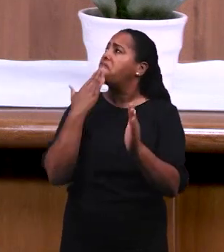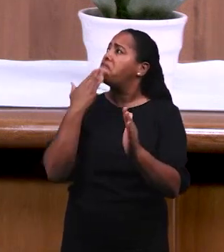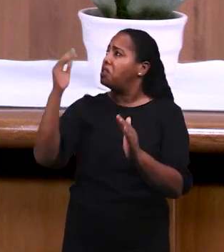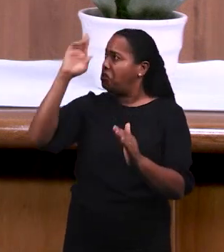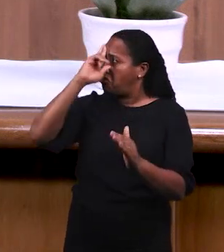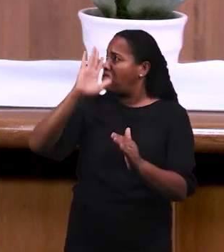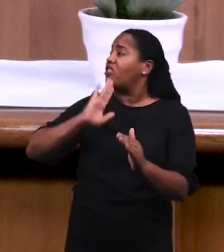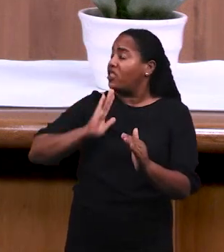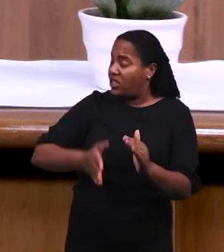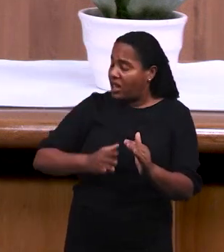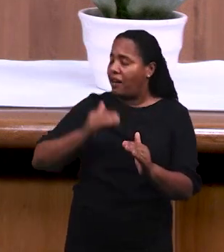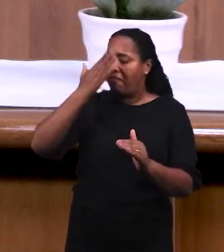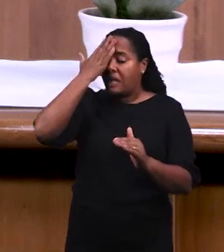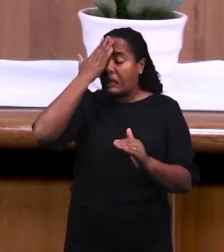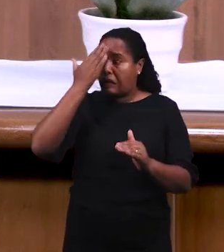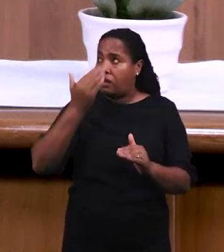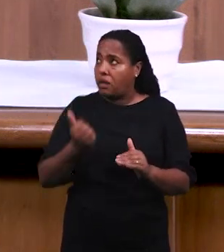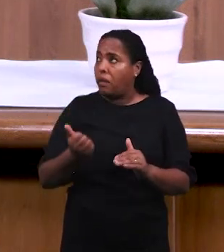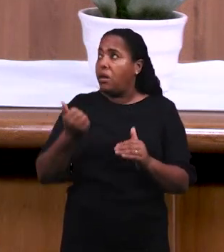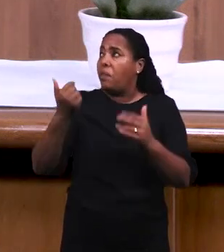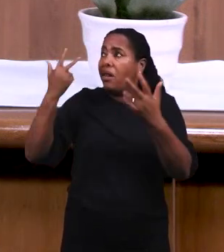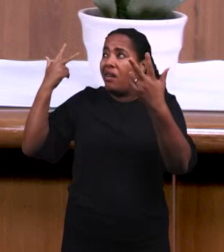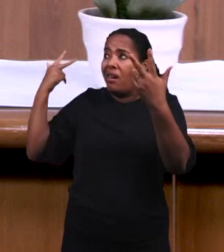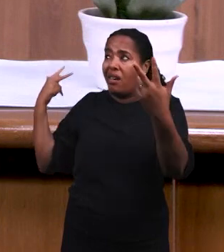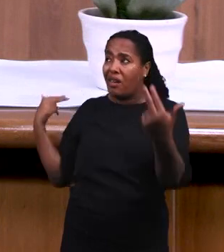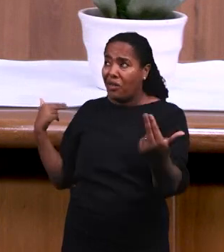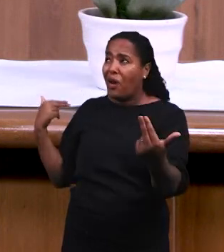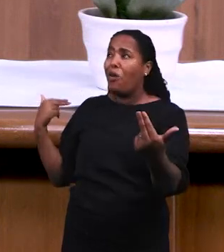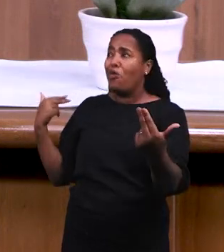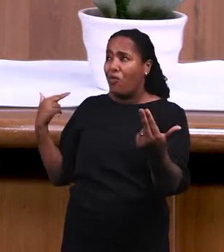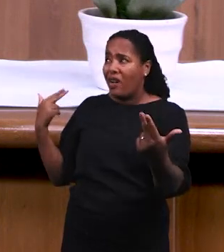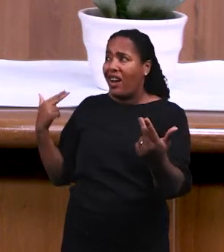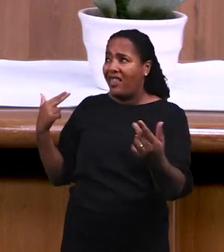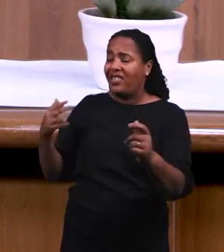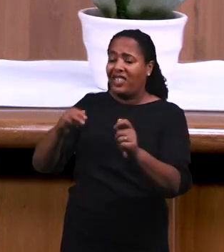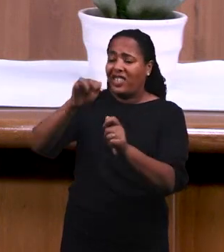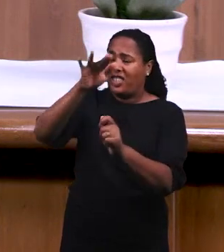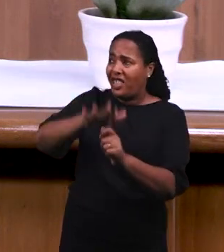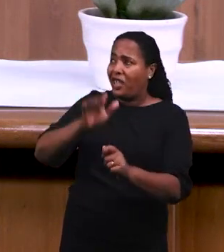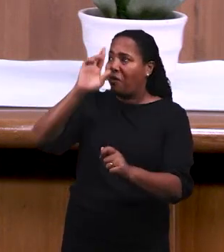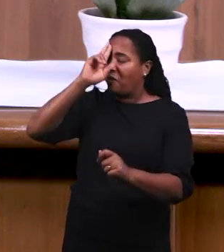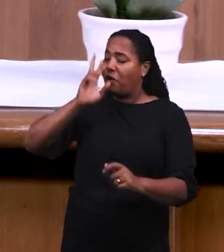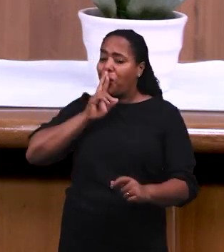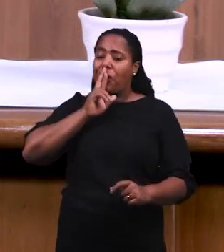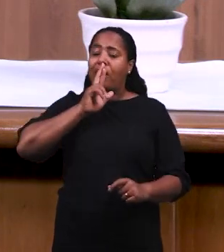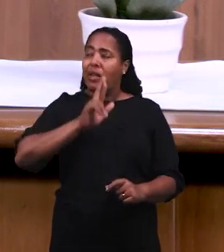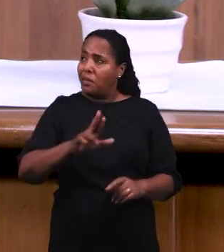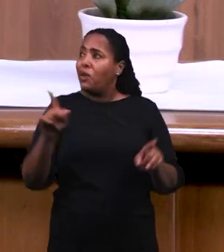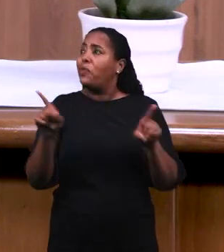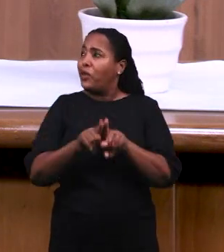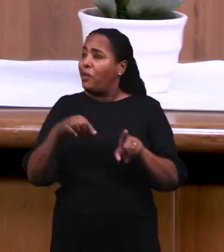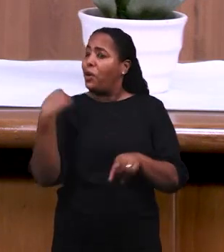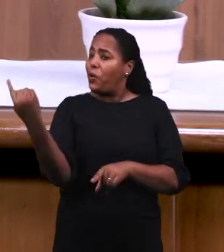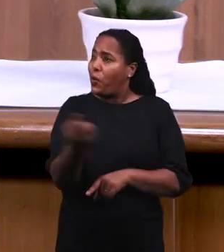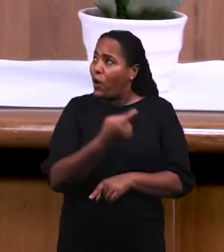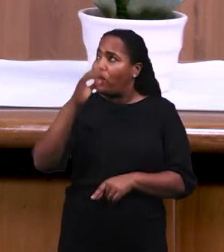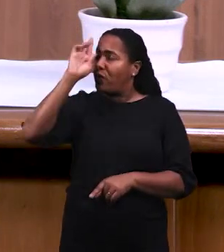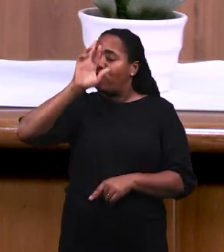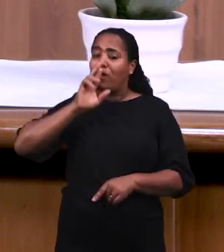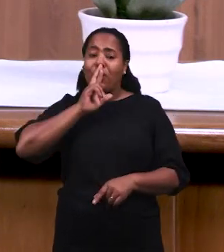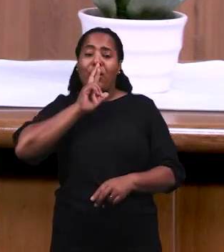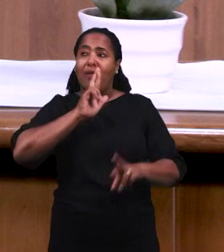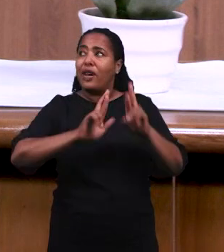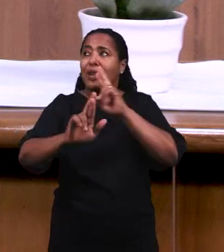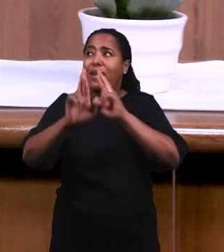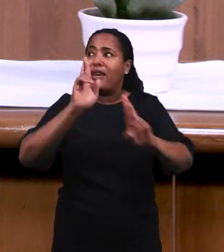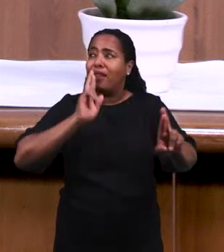к Тебе, воззваний мы знаем. Точно так же, как Бог, Ты ответил на молитву Анны, Ты ответишь и на